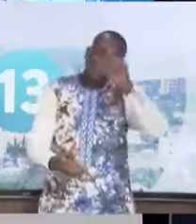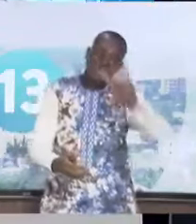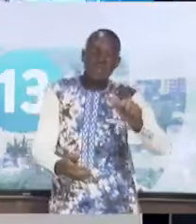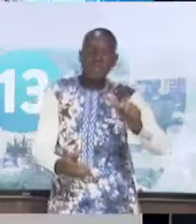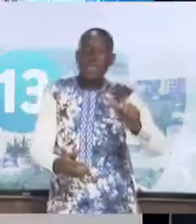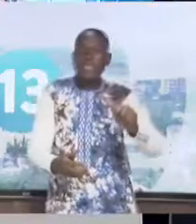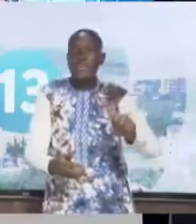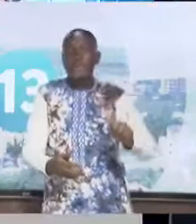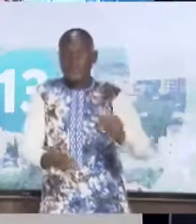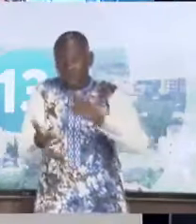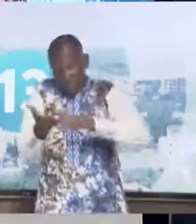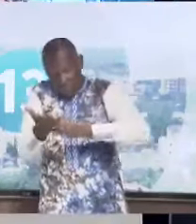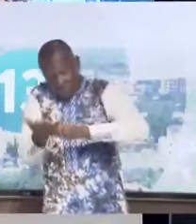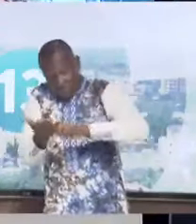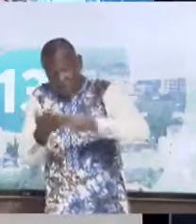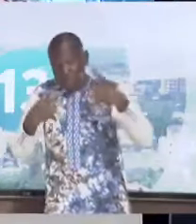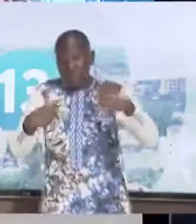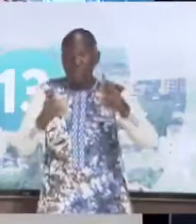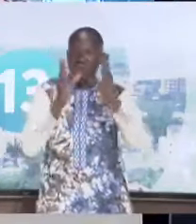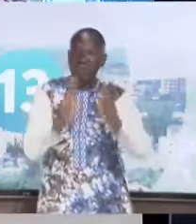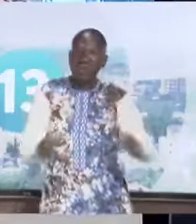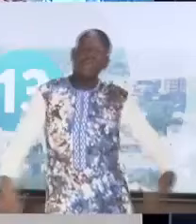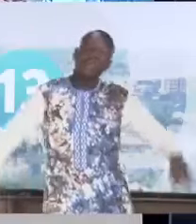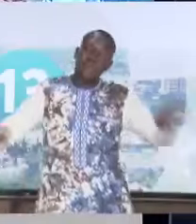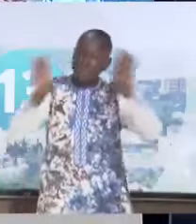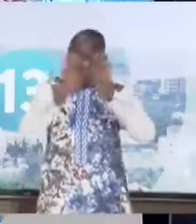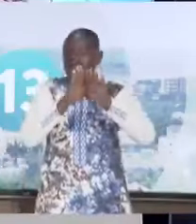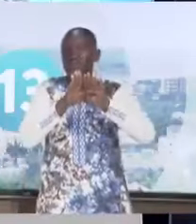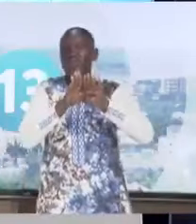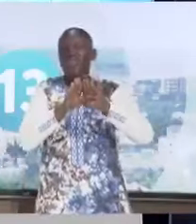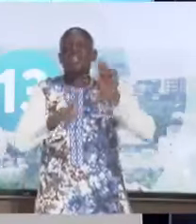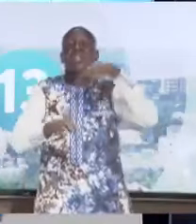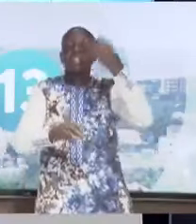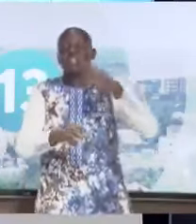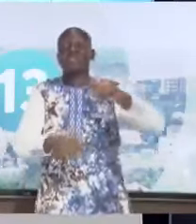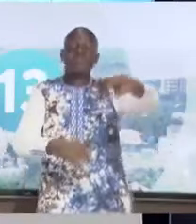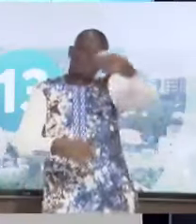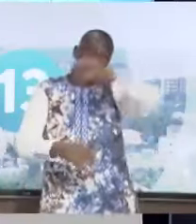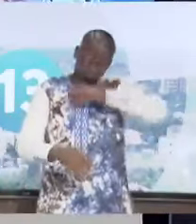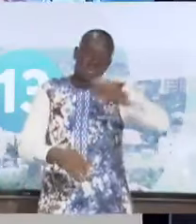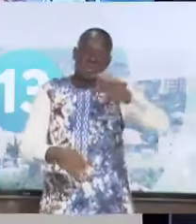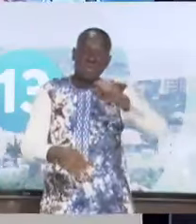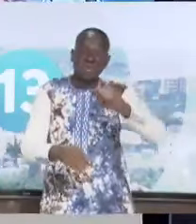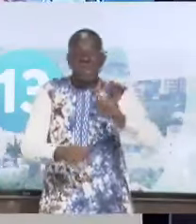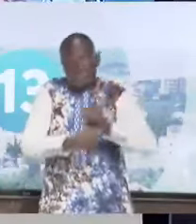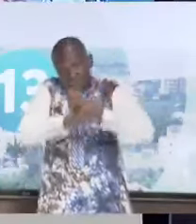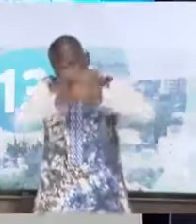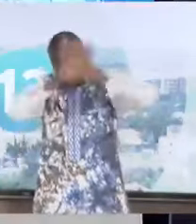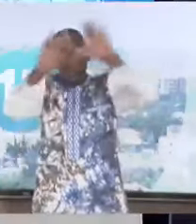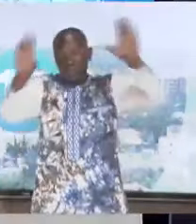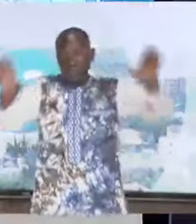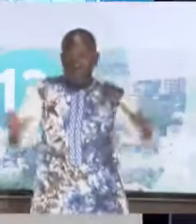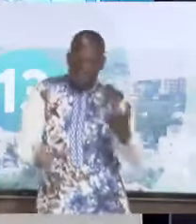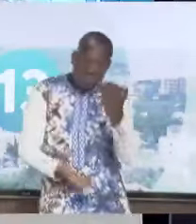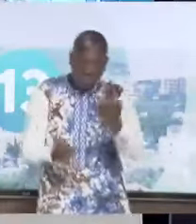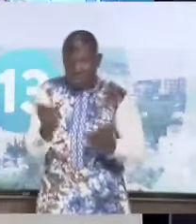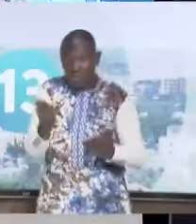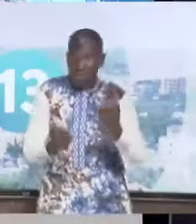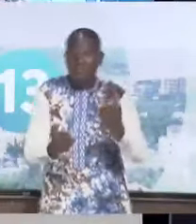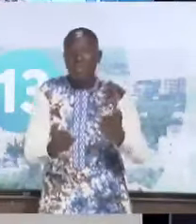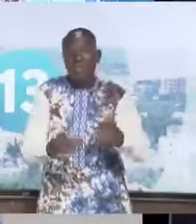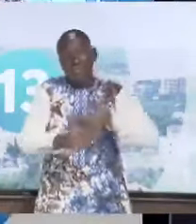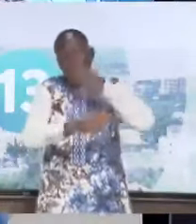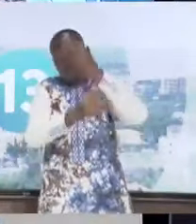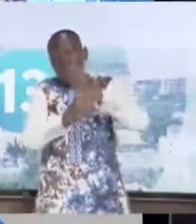l'application ONEA Clientèle qui est très importante et qui est dans une dynamique en fait de transparence sur nos services, sur nos prestations.